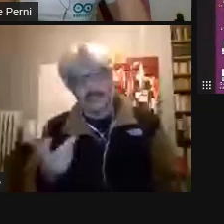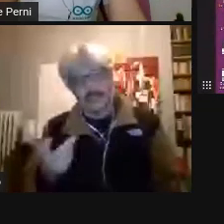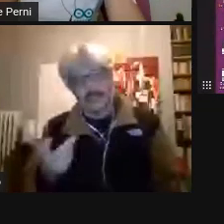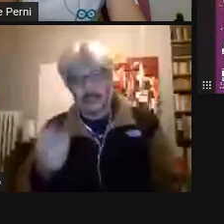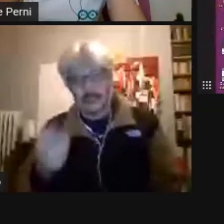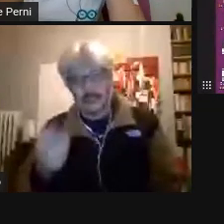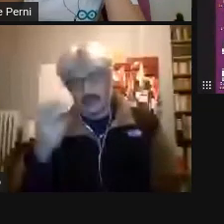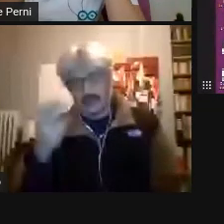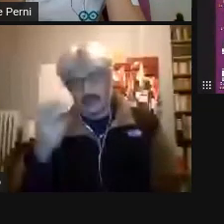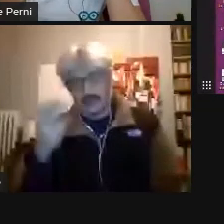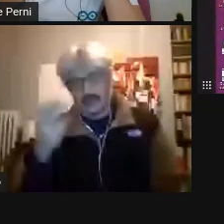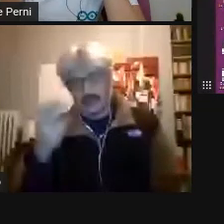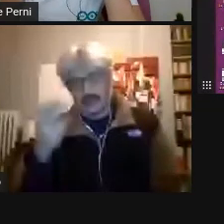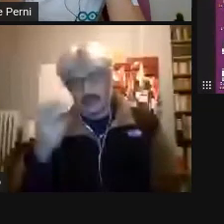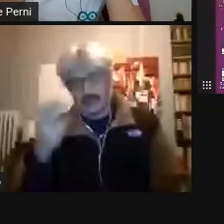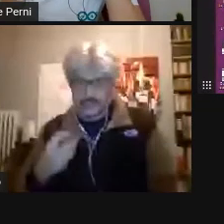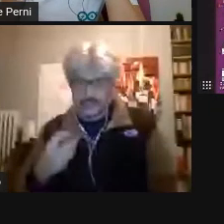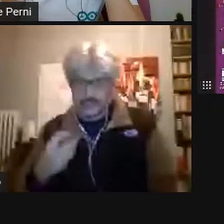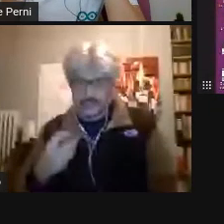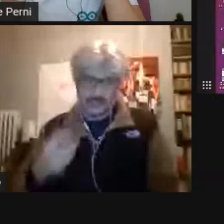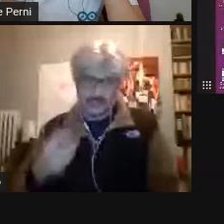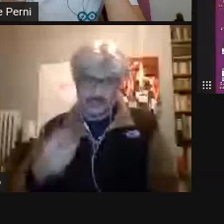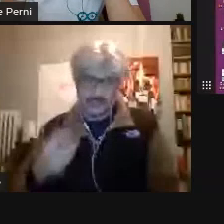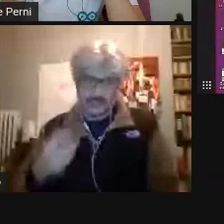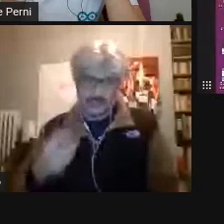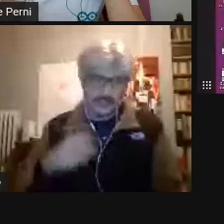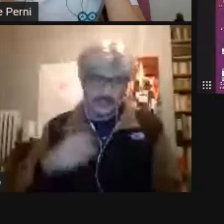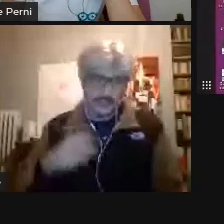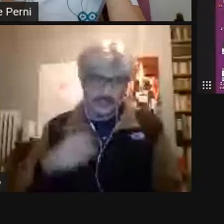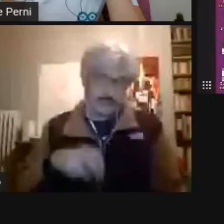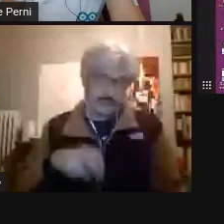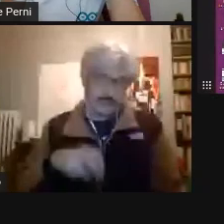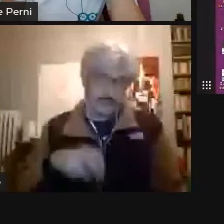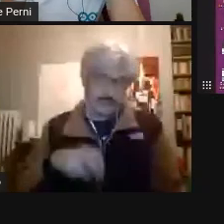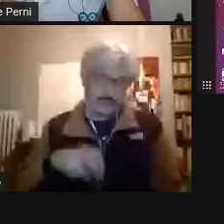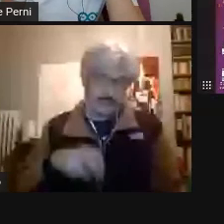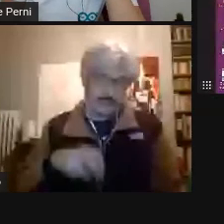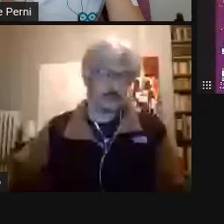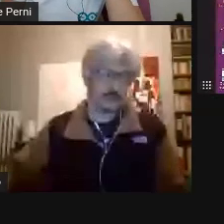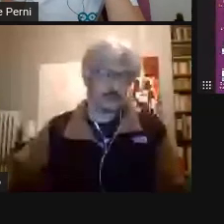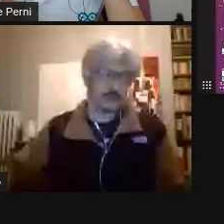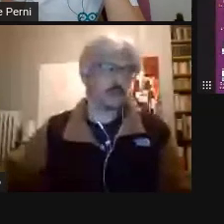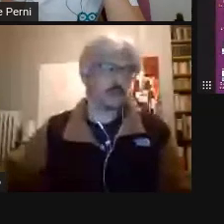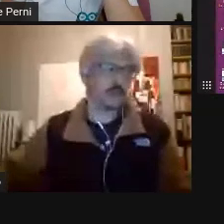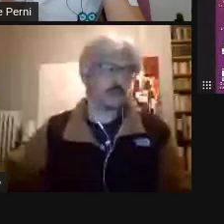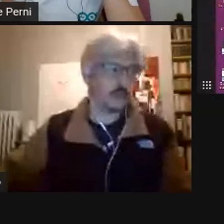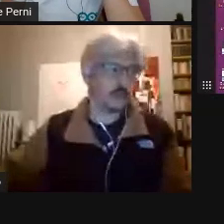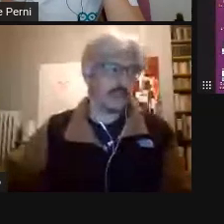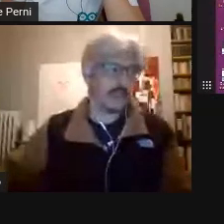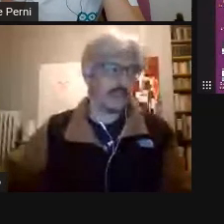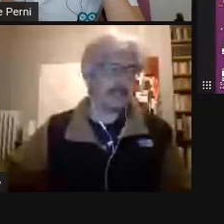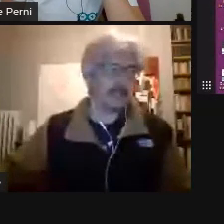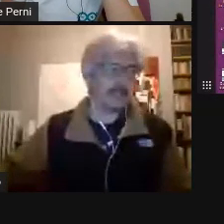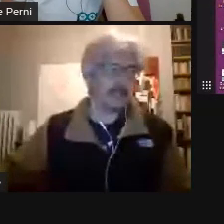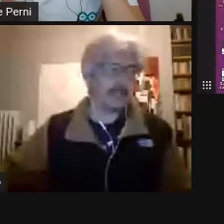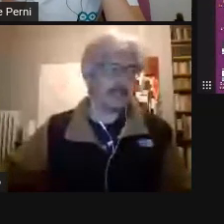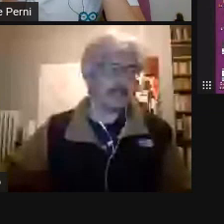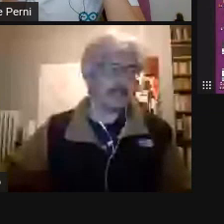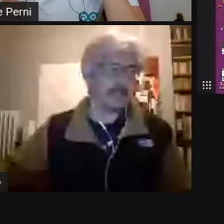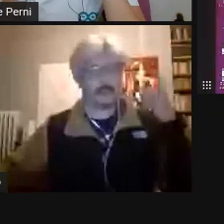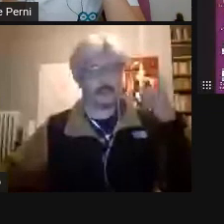tema dell'accesso e dell'accessibilità che si basi anche sui costi di contenuti è molto importante